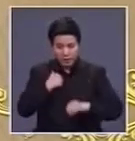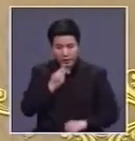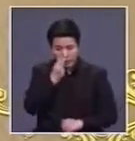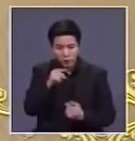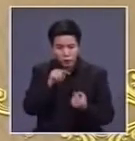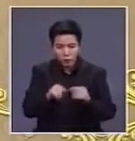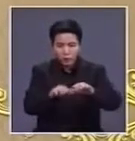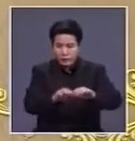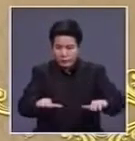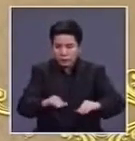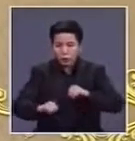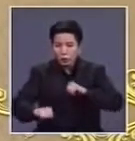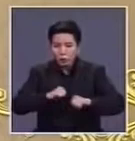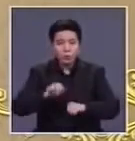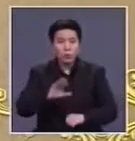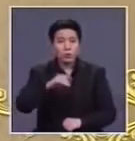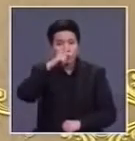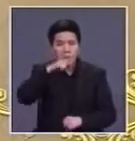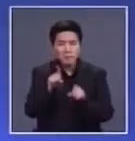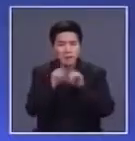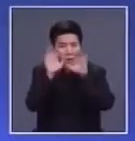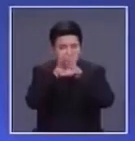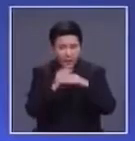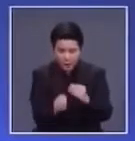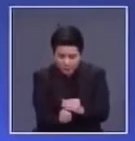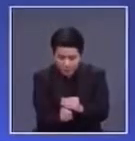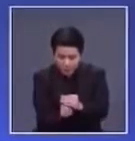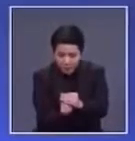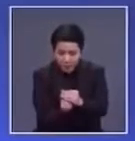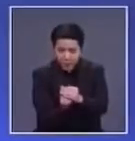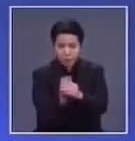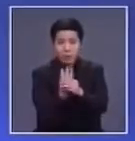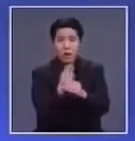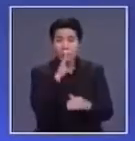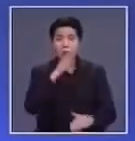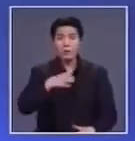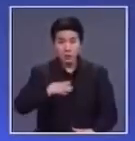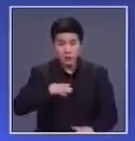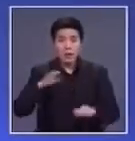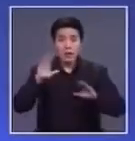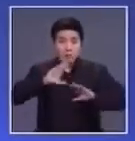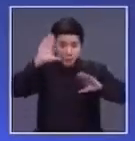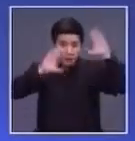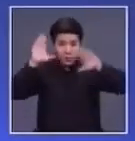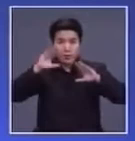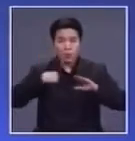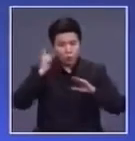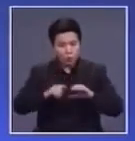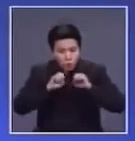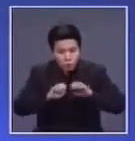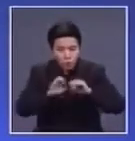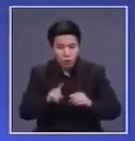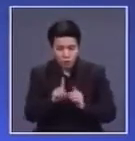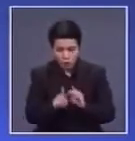ชนของชาติที่เปรียบเสมือนการปลูกต้นไม้หากเราต้องการต้นไม้ประชาธิปไตยก็ต้องเพาะเมล็ดพันธุ์ประชาธิปไตยใน